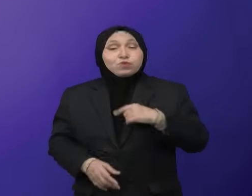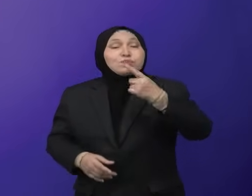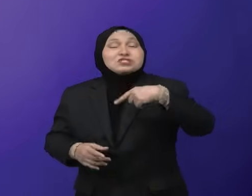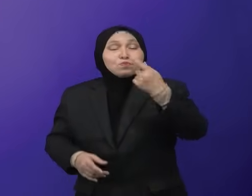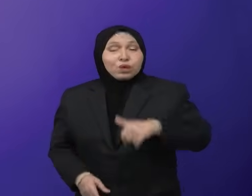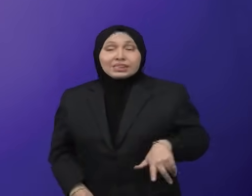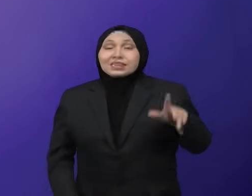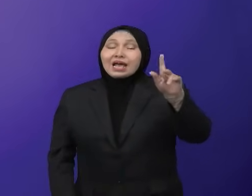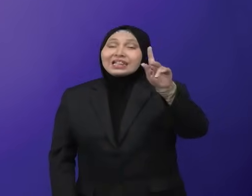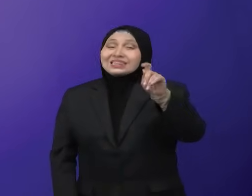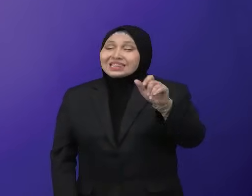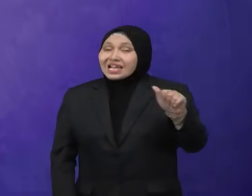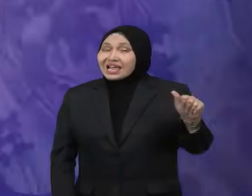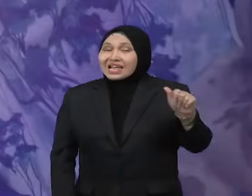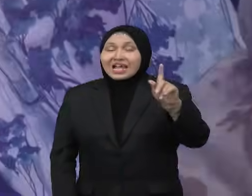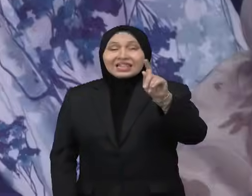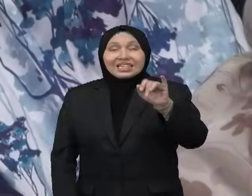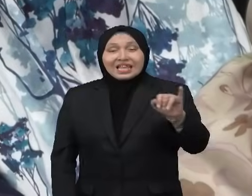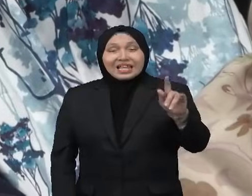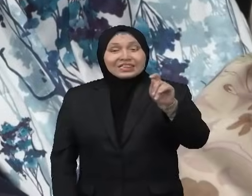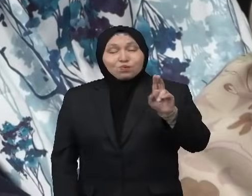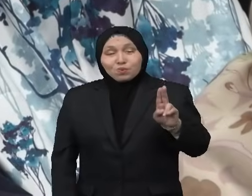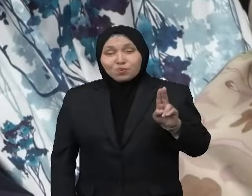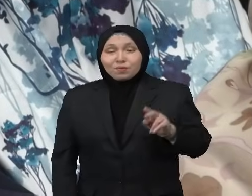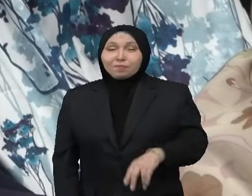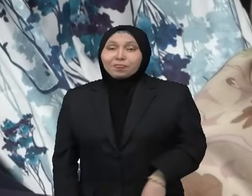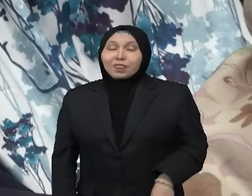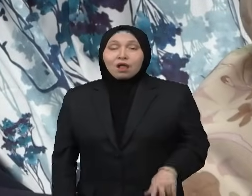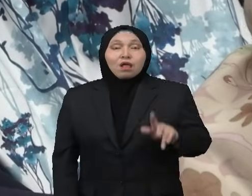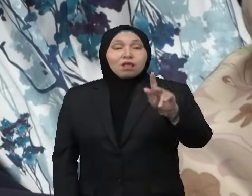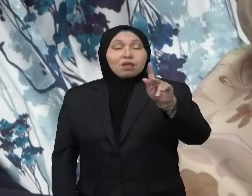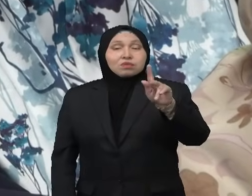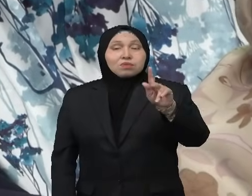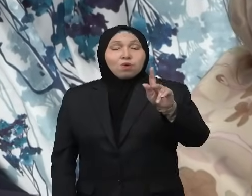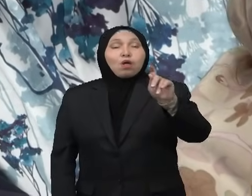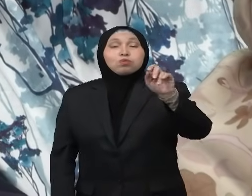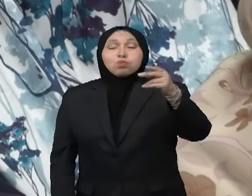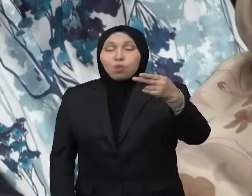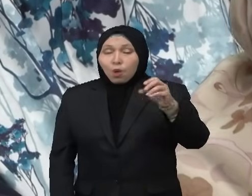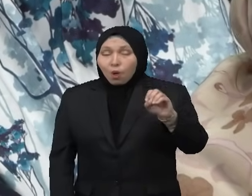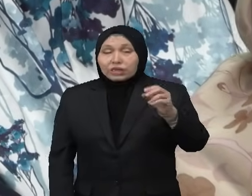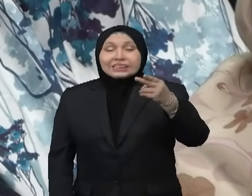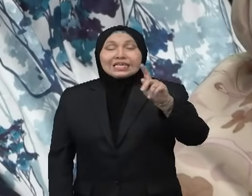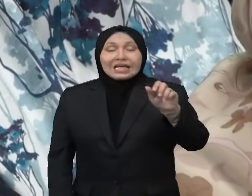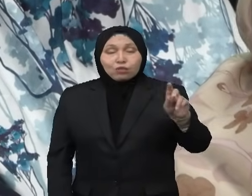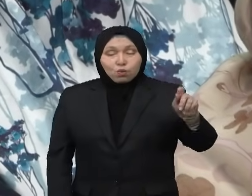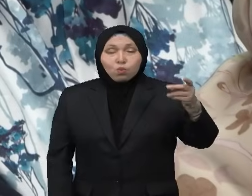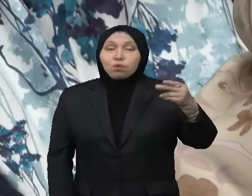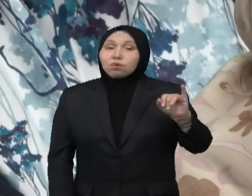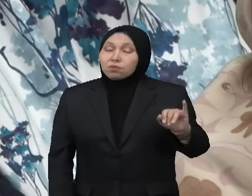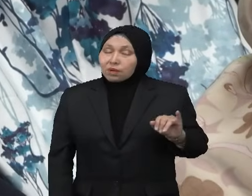ta ti tu. Ta ti tu. Ta ti tu. Ta ti